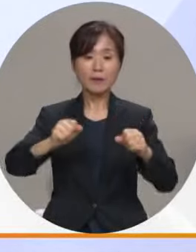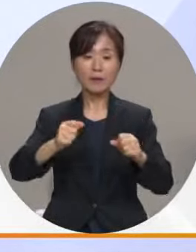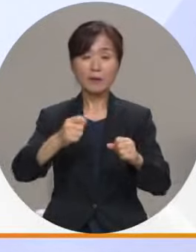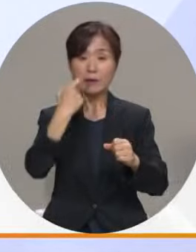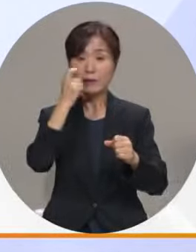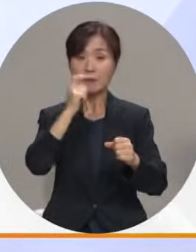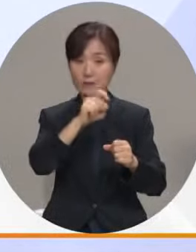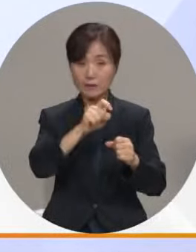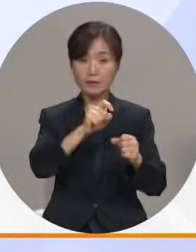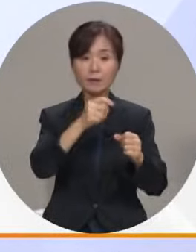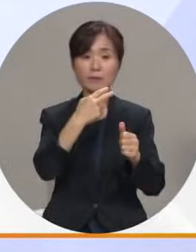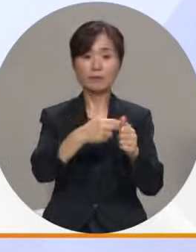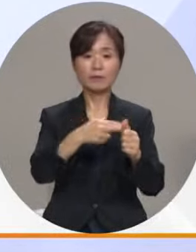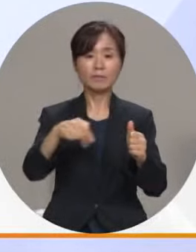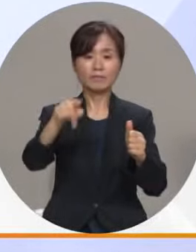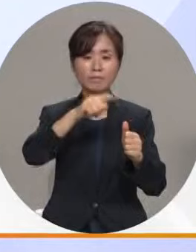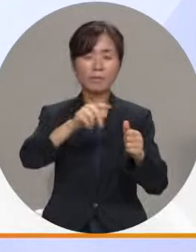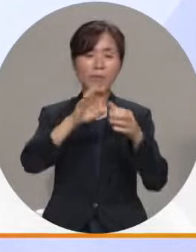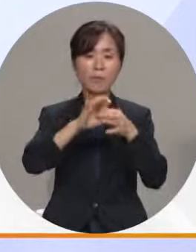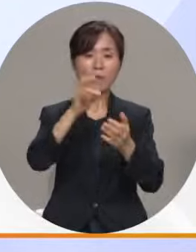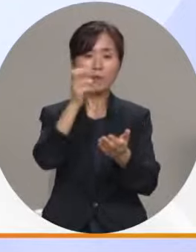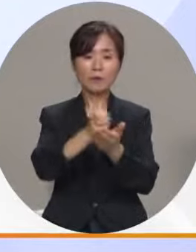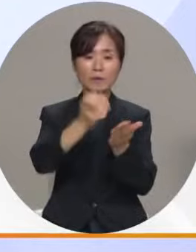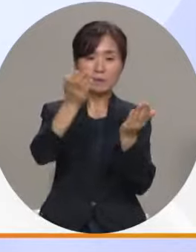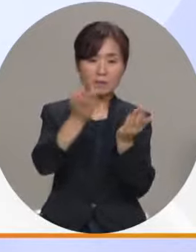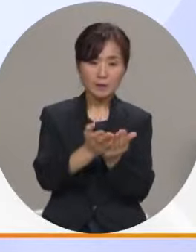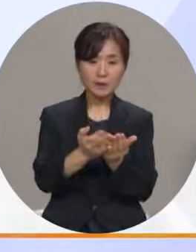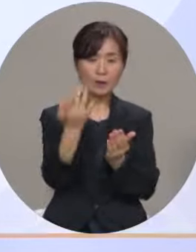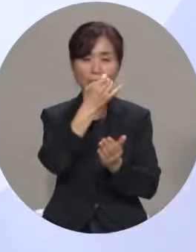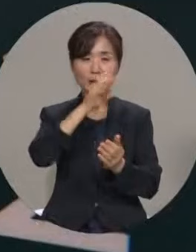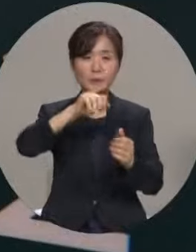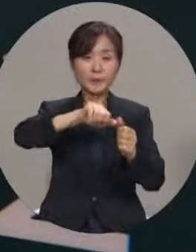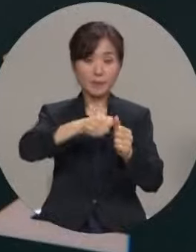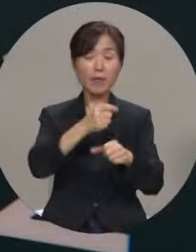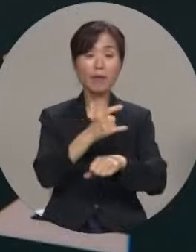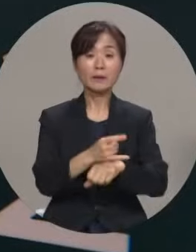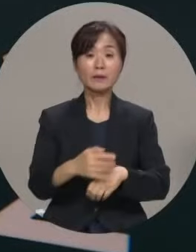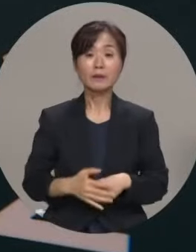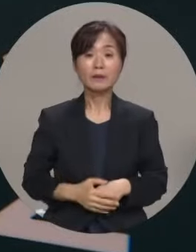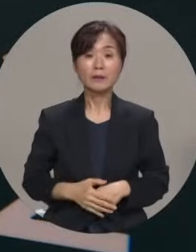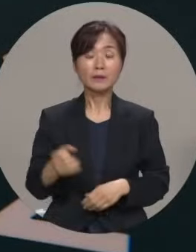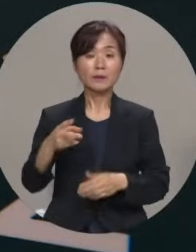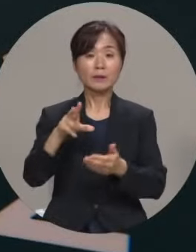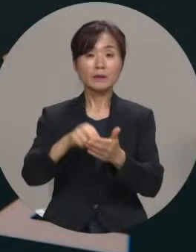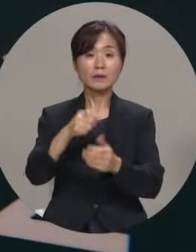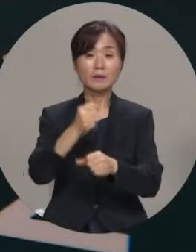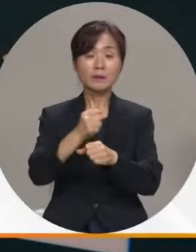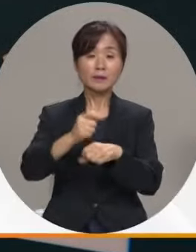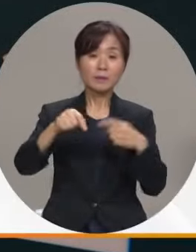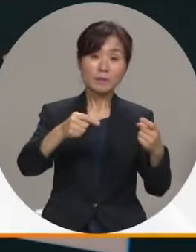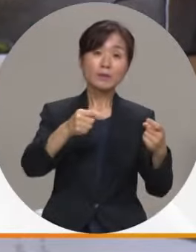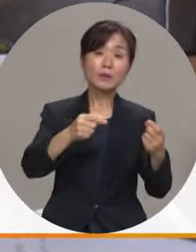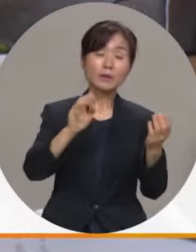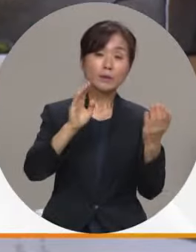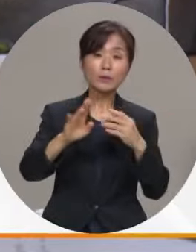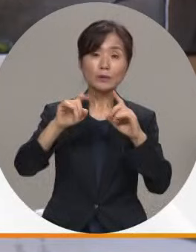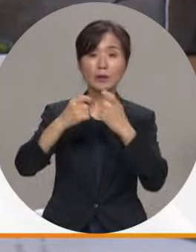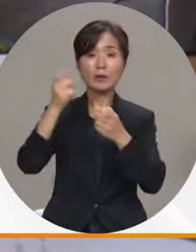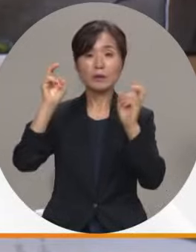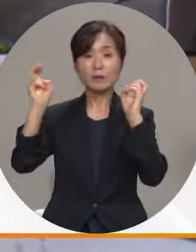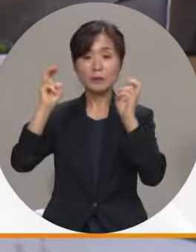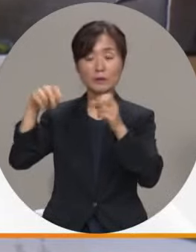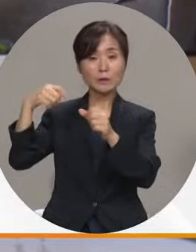따라 단호하고 엄정한 조치를 취하기로 하였습니다 또 출제에 참여한 이후 사교육업체의